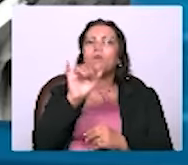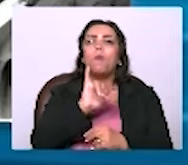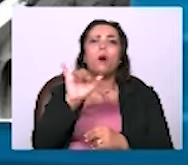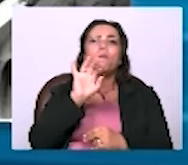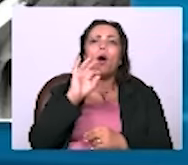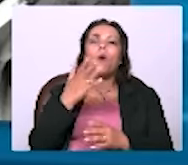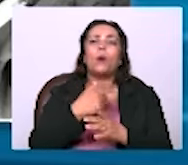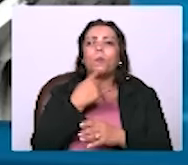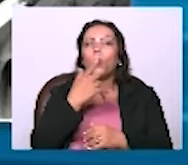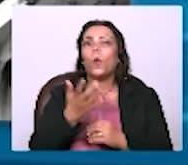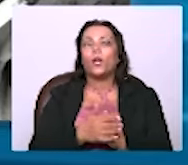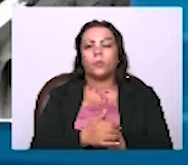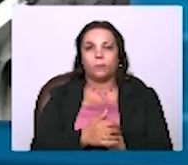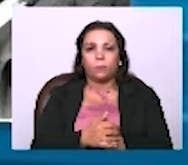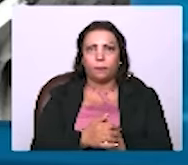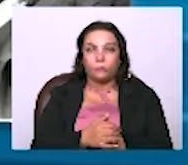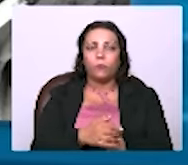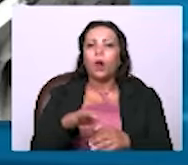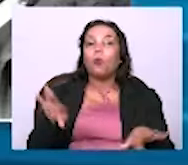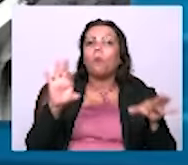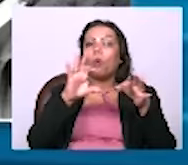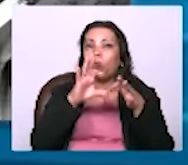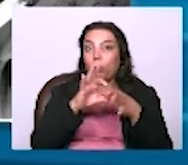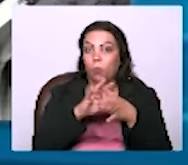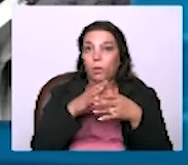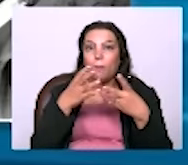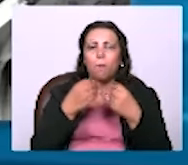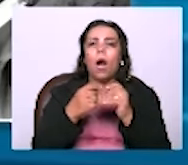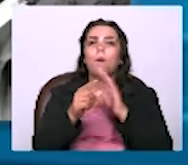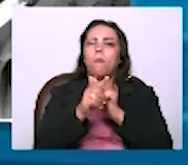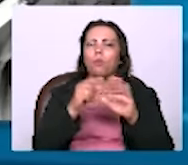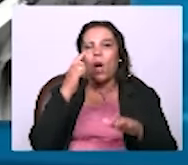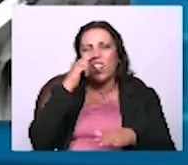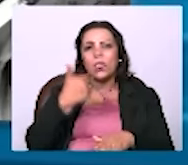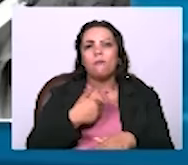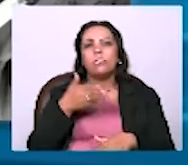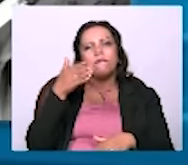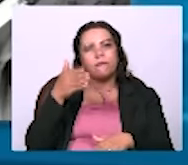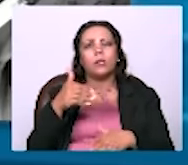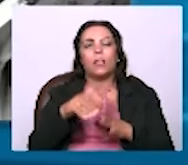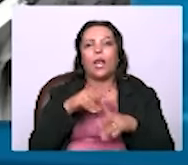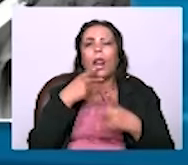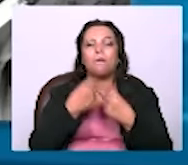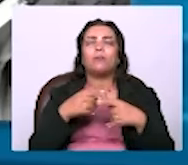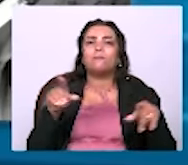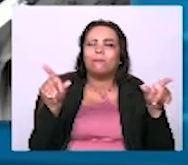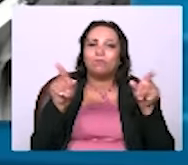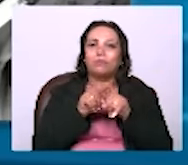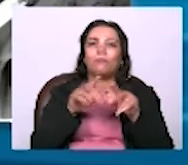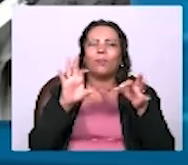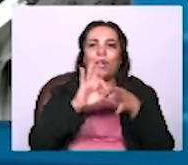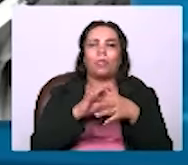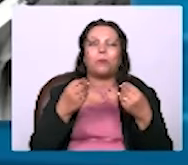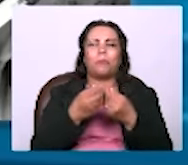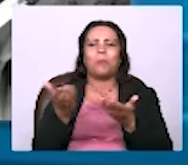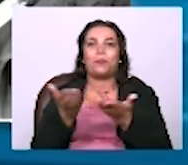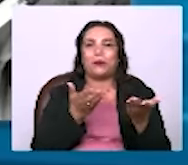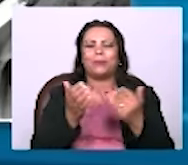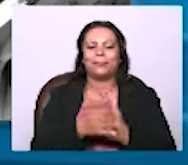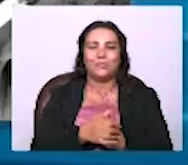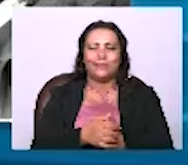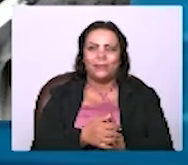زمون توتو ودي مرتبطه الىى حد ما بالموضوع النفسي اللي كنت بتكلم فيه فعشان كده انا قصدت اربط الاتنين